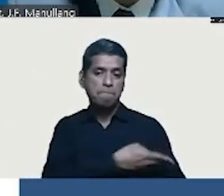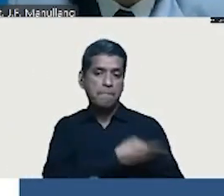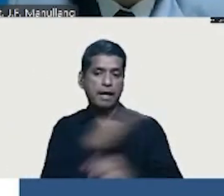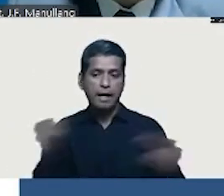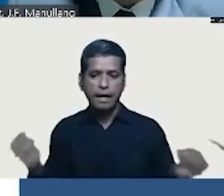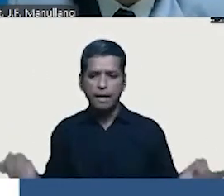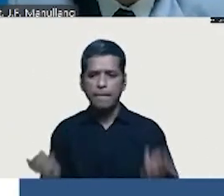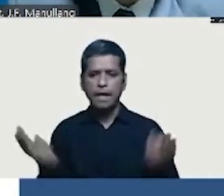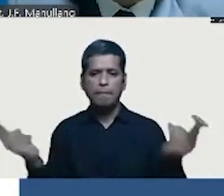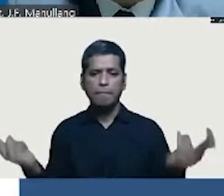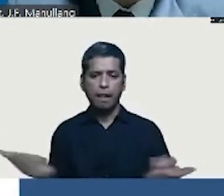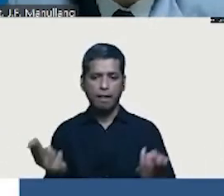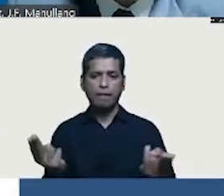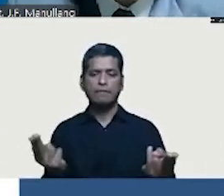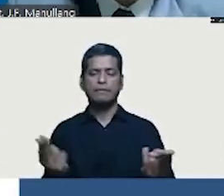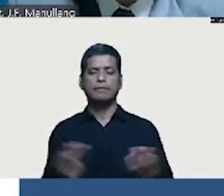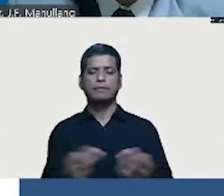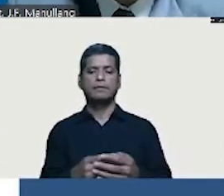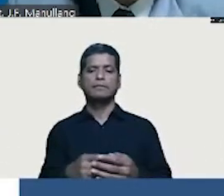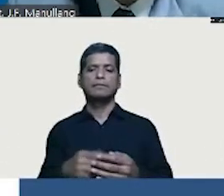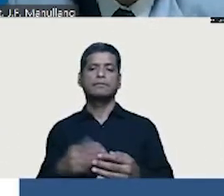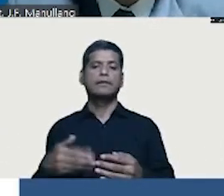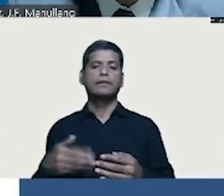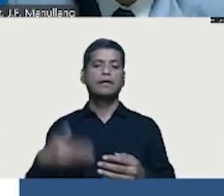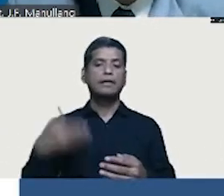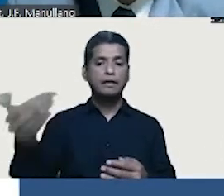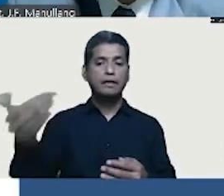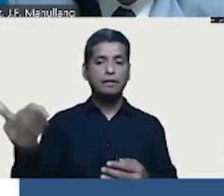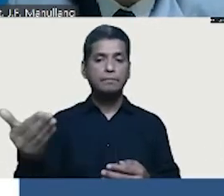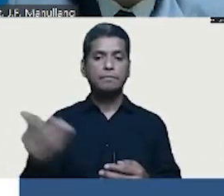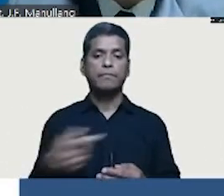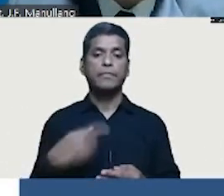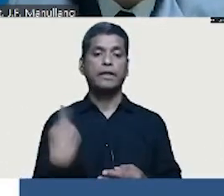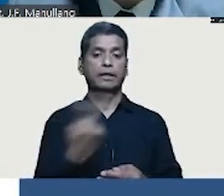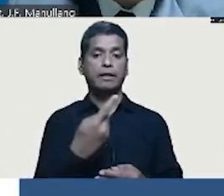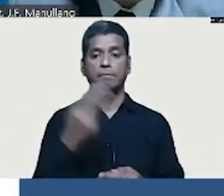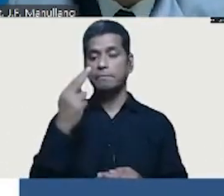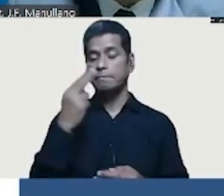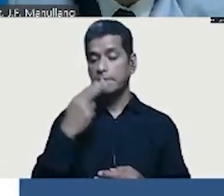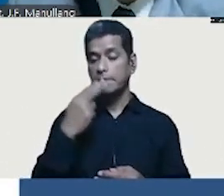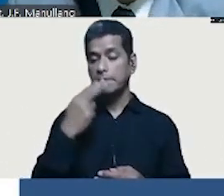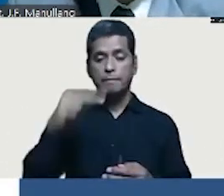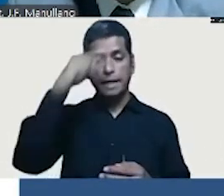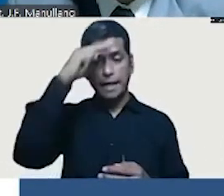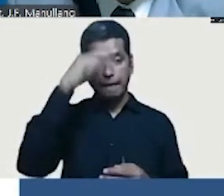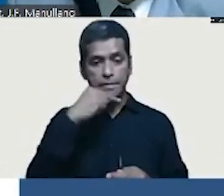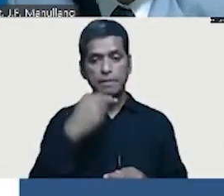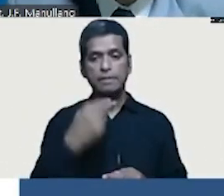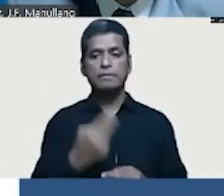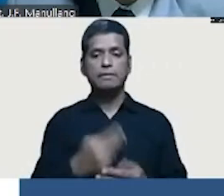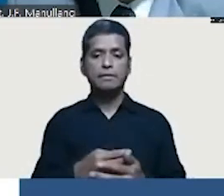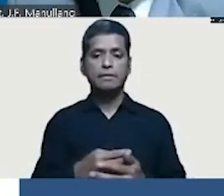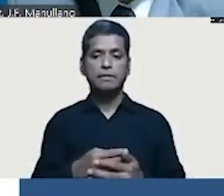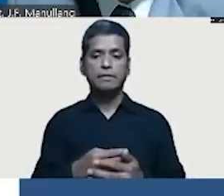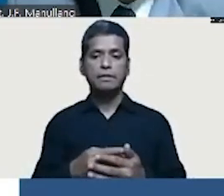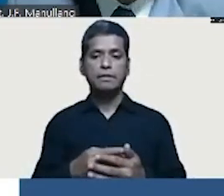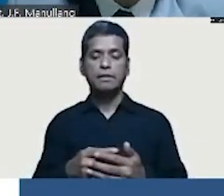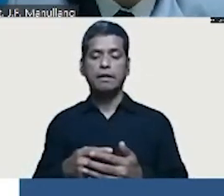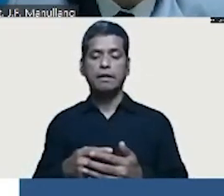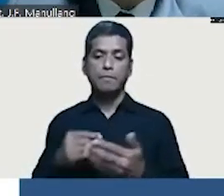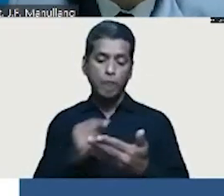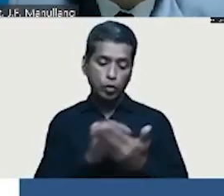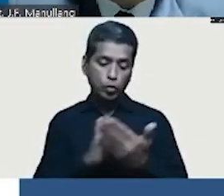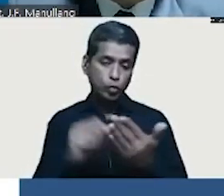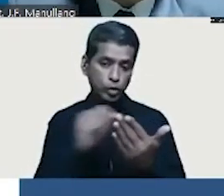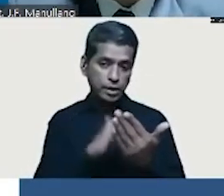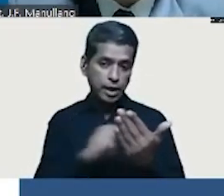pengajar-pengajar maka apabila kita percaya kepada mereka melalui membaca tulisannya yang menuntut kepada